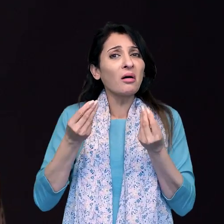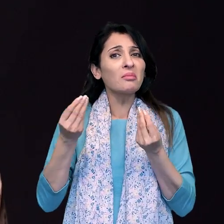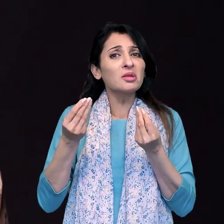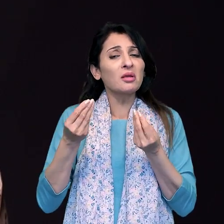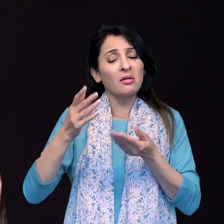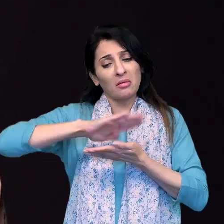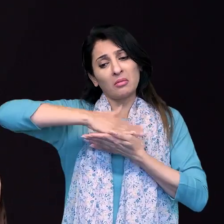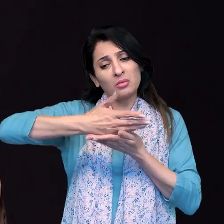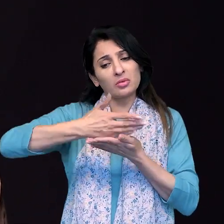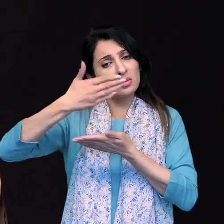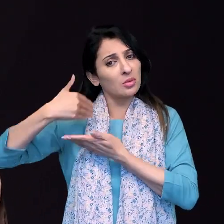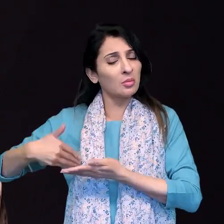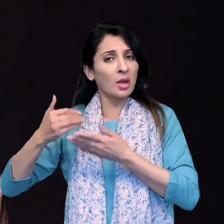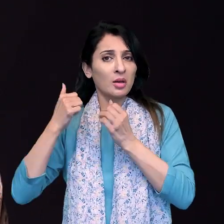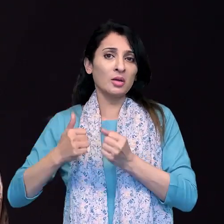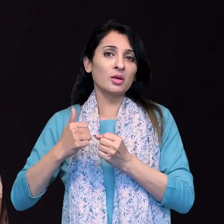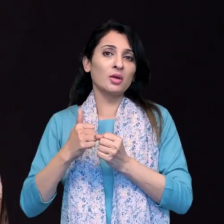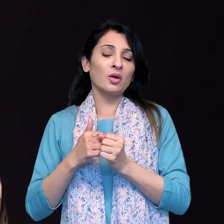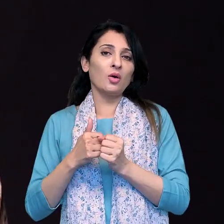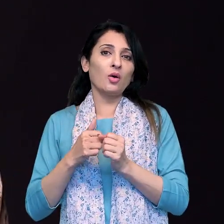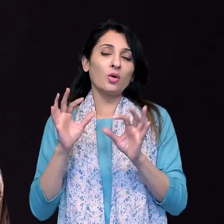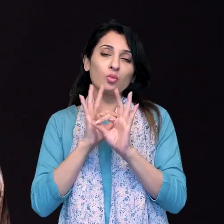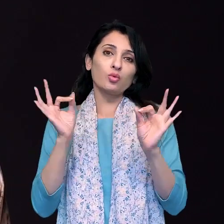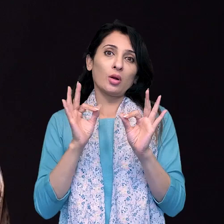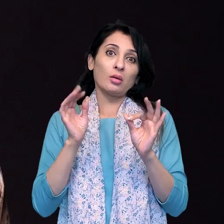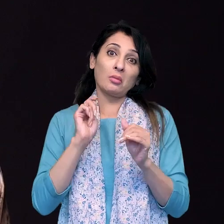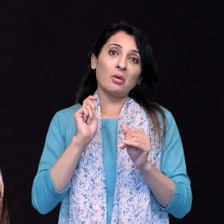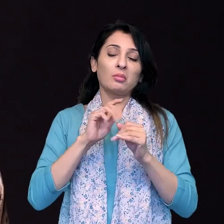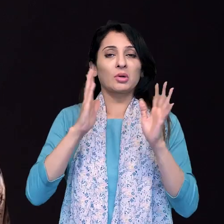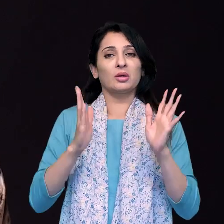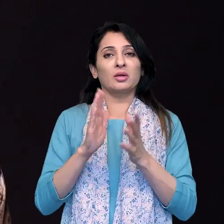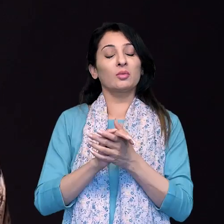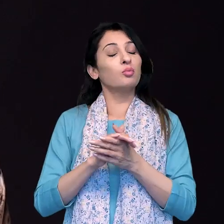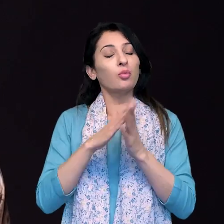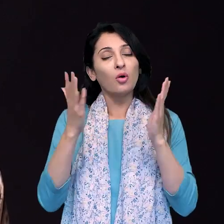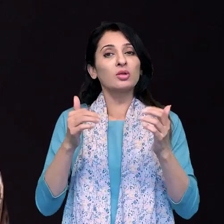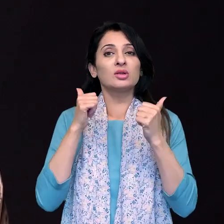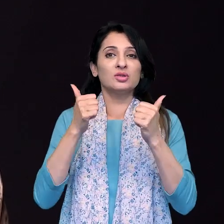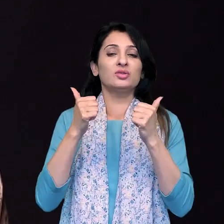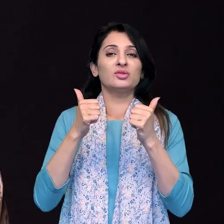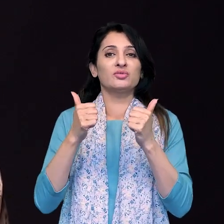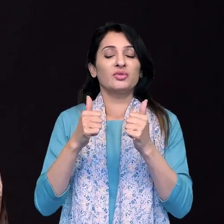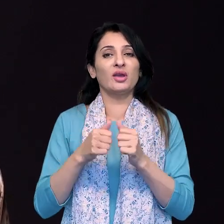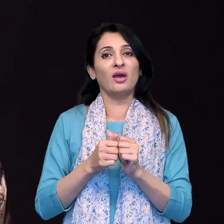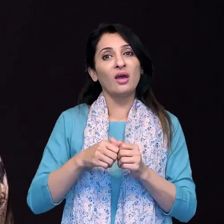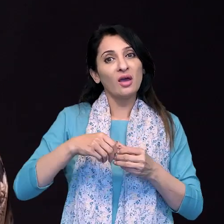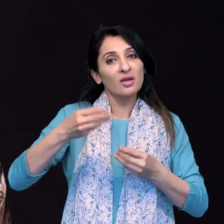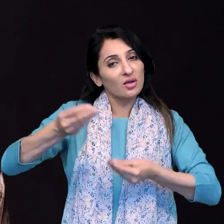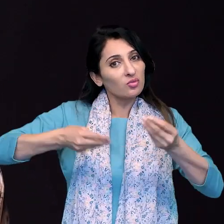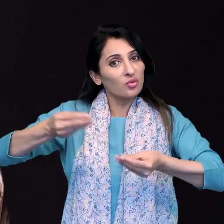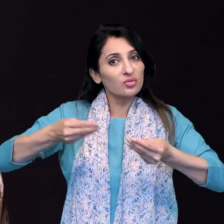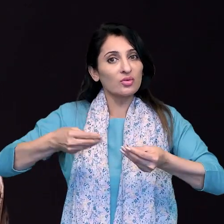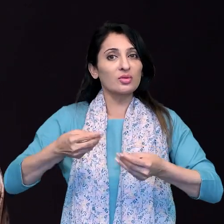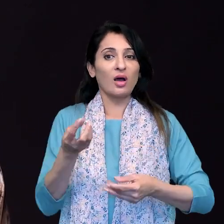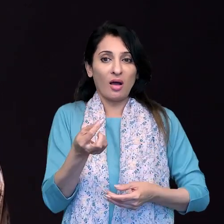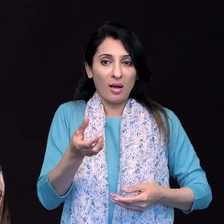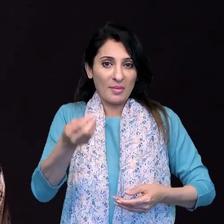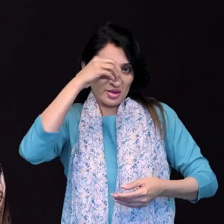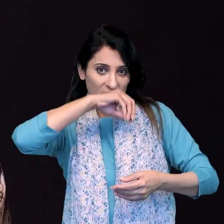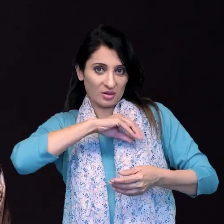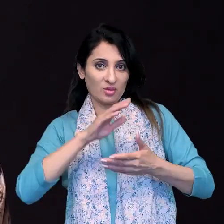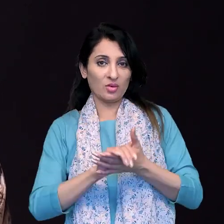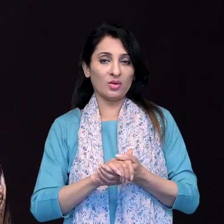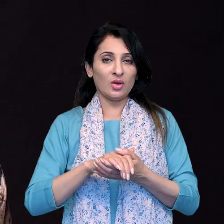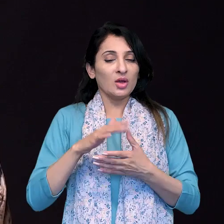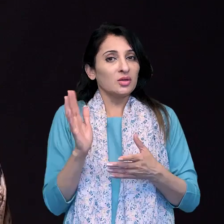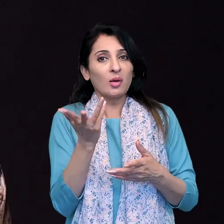ईजिली सिट बिहाइंड योर लैपटॉप एंड अर्न इन डॉलर्स. सो इट्स अ वेरी गुड इंडस्ट्री टू गो इन टू, इवन इन टर्म्स ऑफ अर्निंग. यू